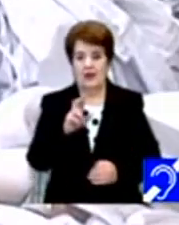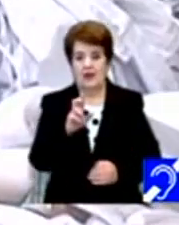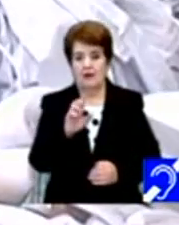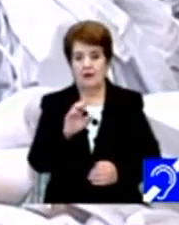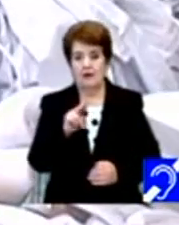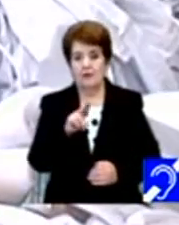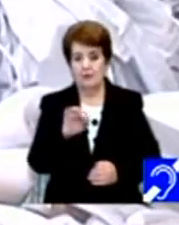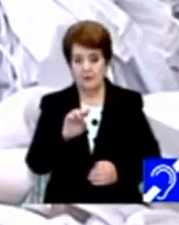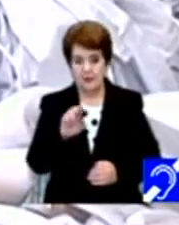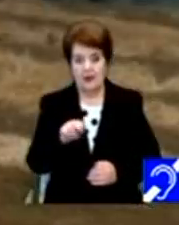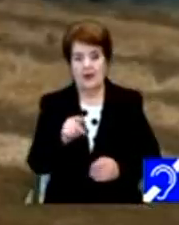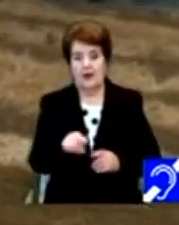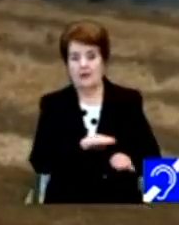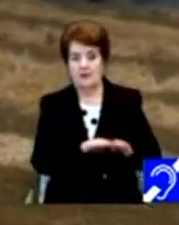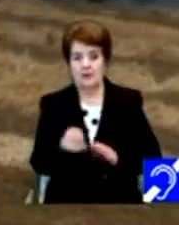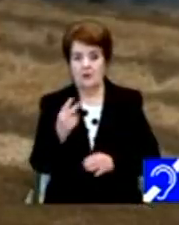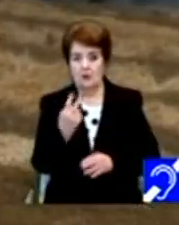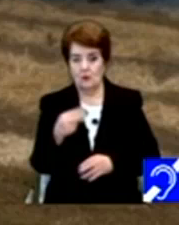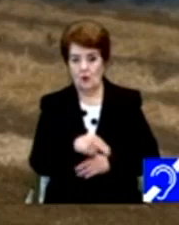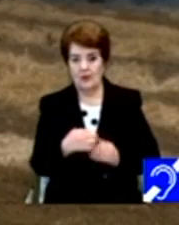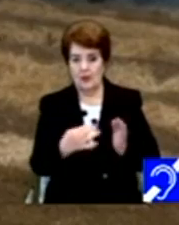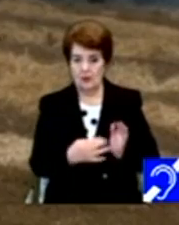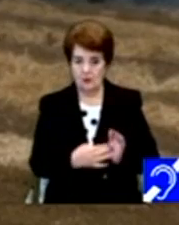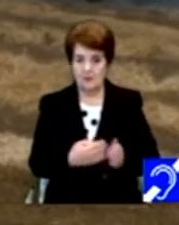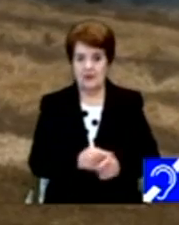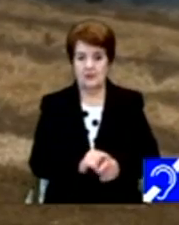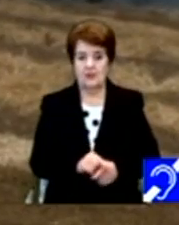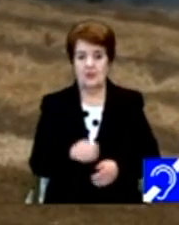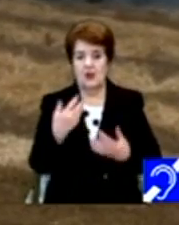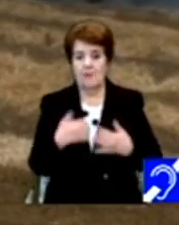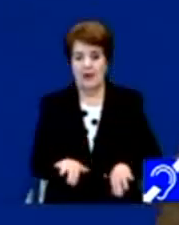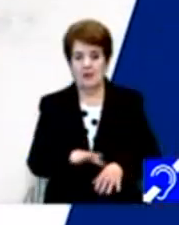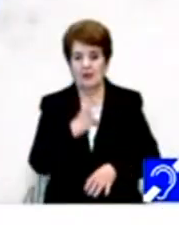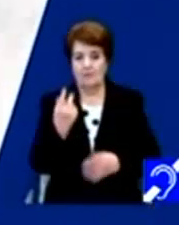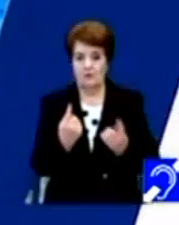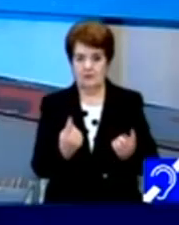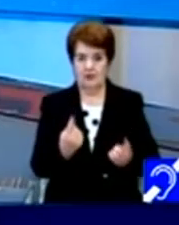anul 2019. În agricultură au fost înregistrate cele mai mari pierderi.